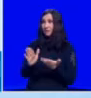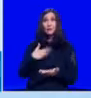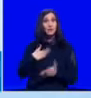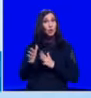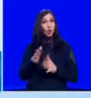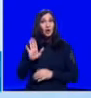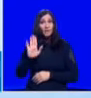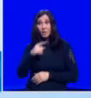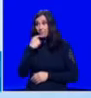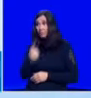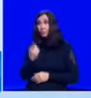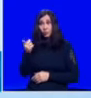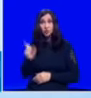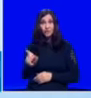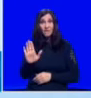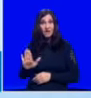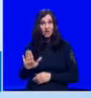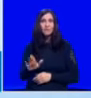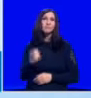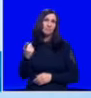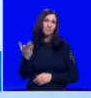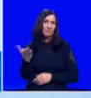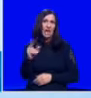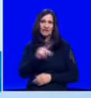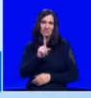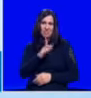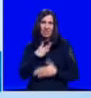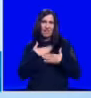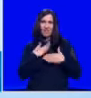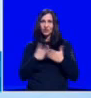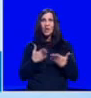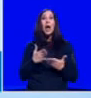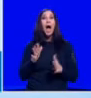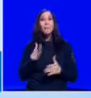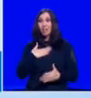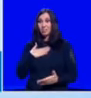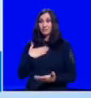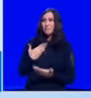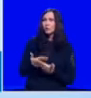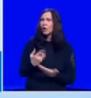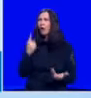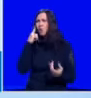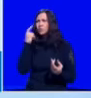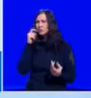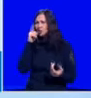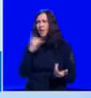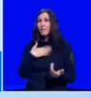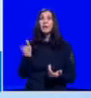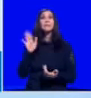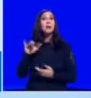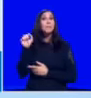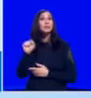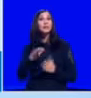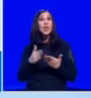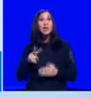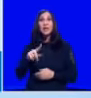хора. Вие ги питате, този човек ваш ли? Те казват, ами не е наш. Не е наш член. Ама ние сме го предложили. Точно какво така значение има дали е партиен член или не?